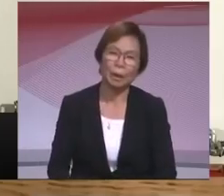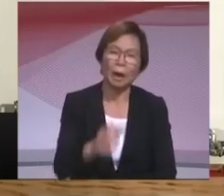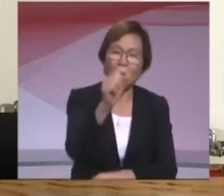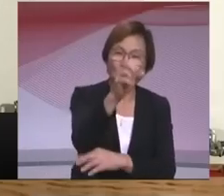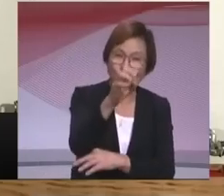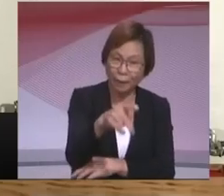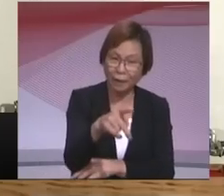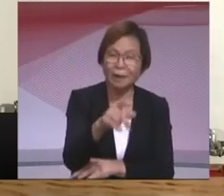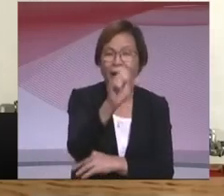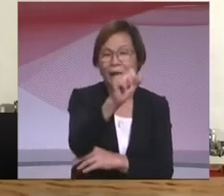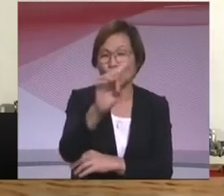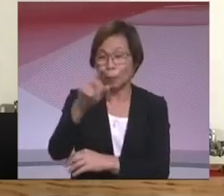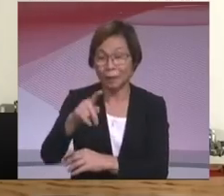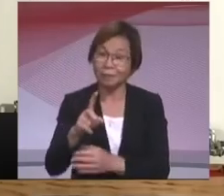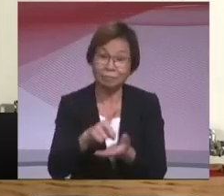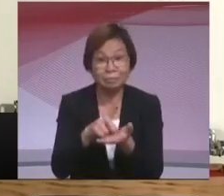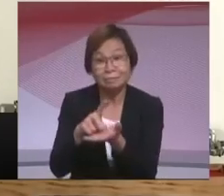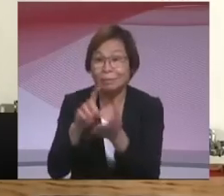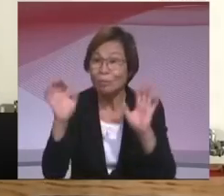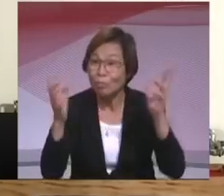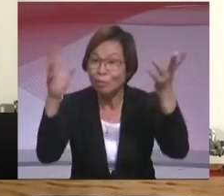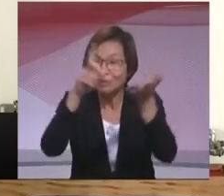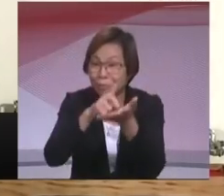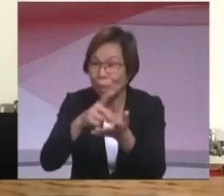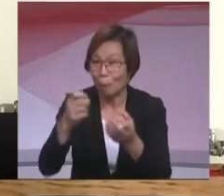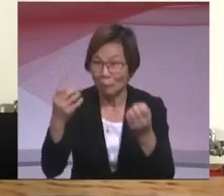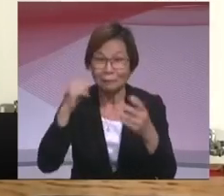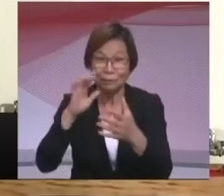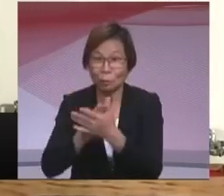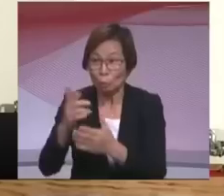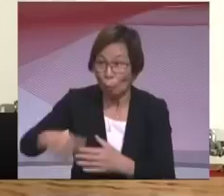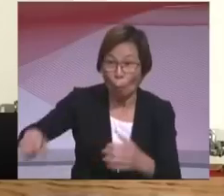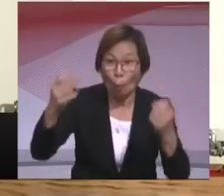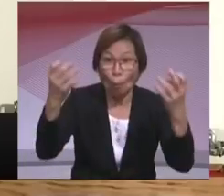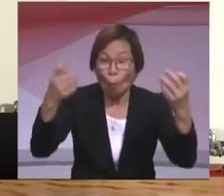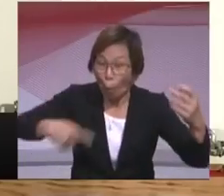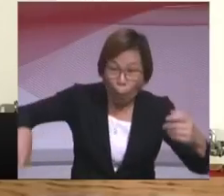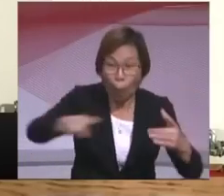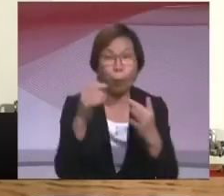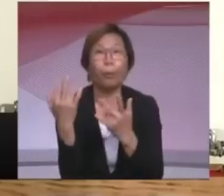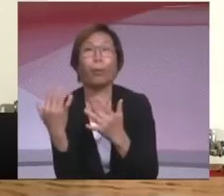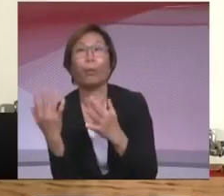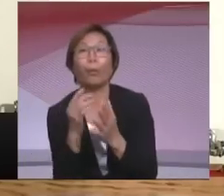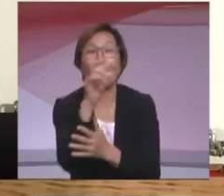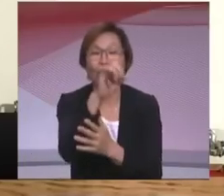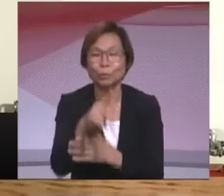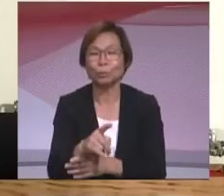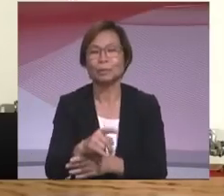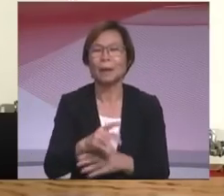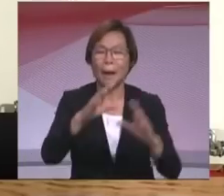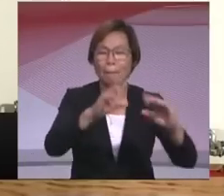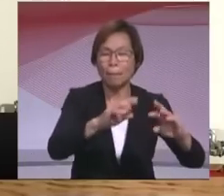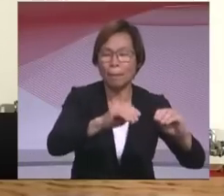SOP Deepavali. Saya percaya ramai yang telah pun menunggu SOP ini. Sidang khas hari ini